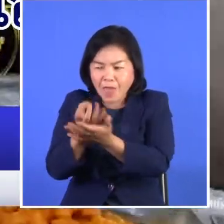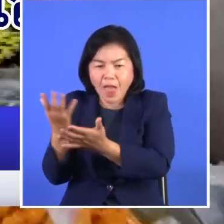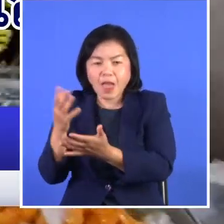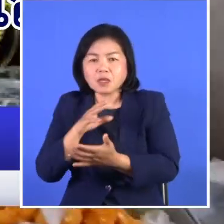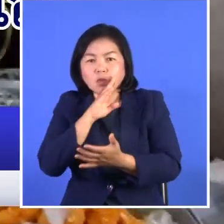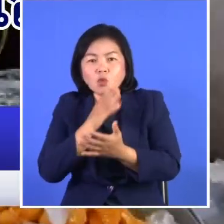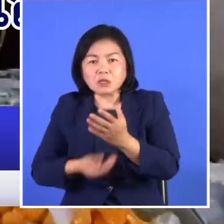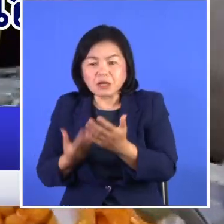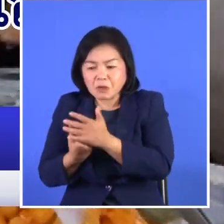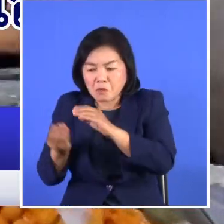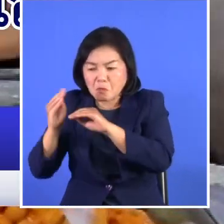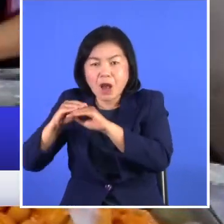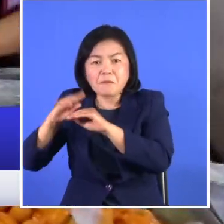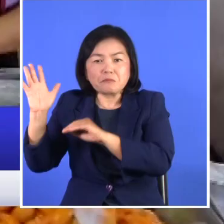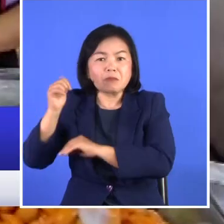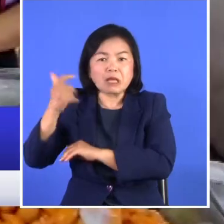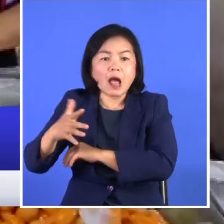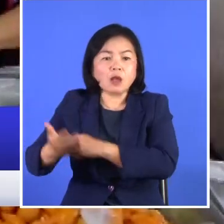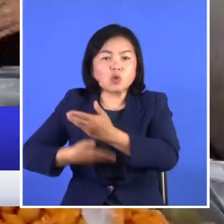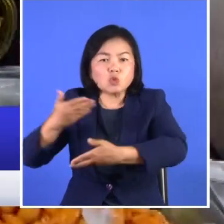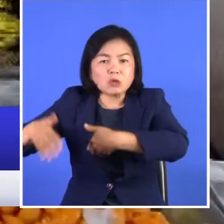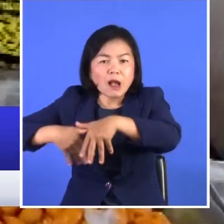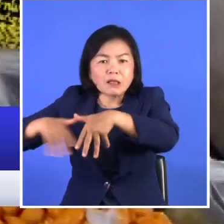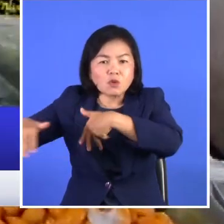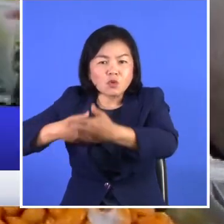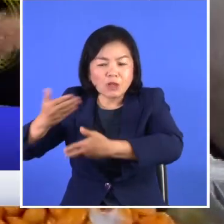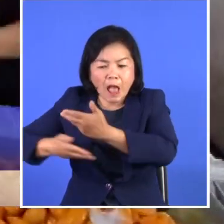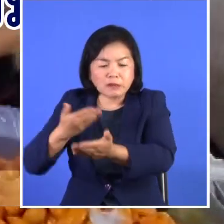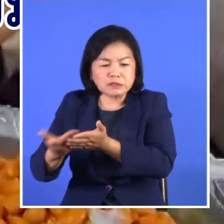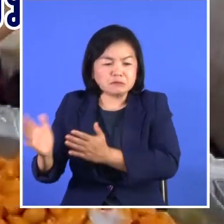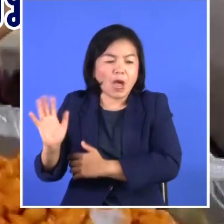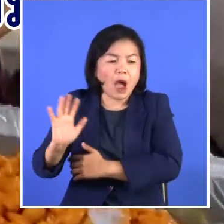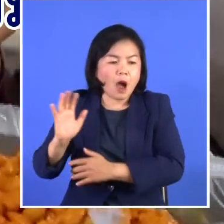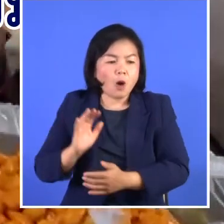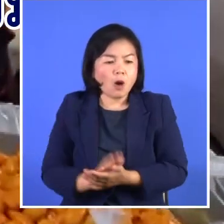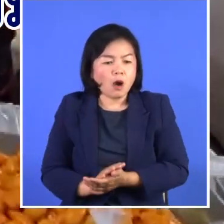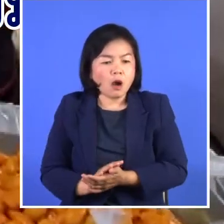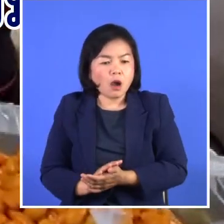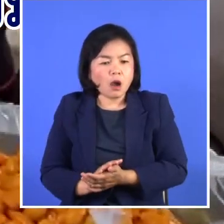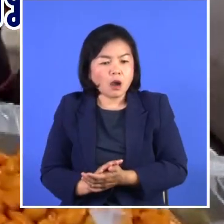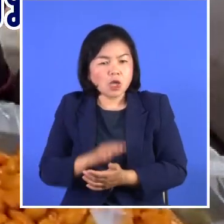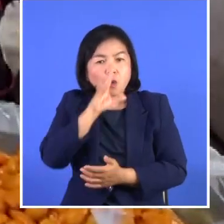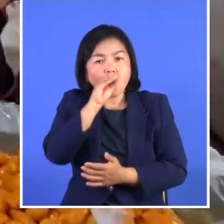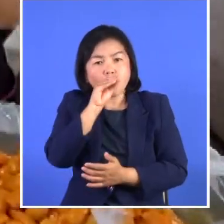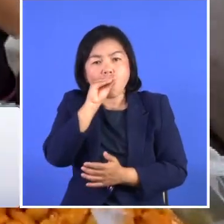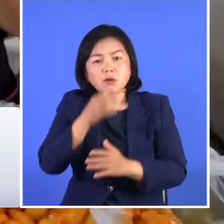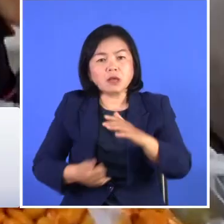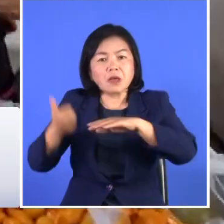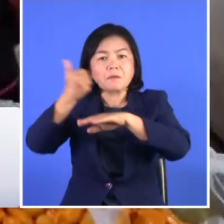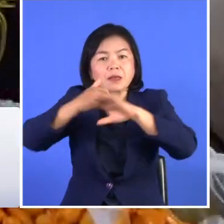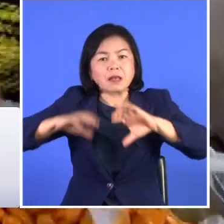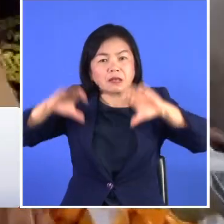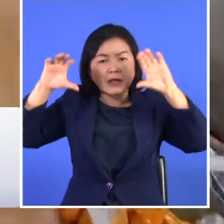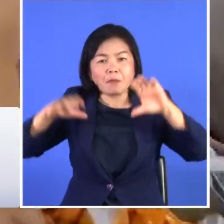ไหวขึ้นอย่างเดียวพี่มันไม่มีอะไรลงเลย อ ๋ อ มันไม่อย่างที่เขาคุยเขาไว้เลยว่าเป็นแล้วจะปรับราคาสินค้าให้ลงไม่ใช่อ่ะตอนนี้